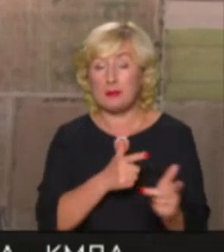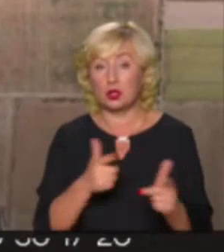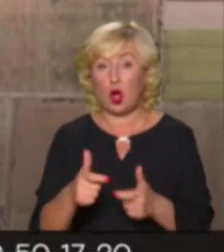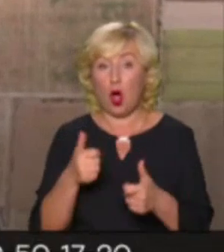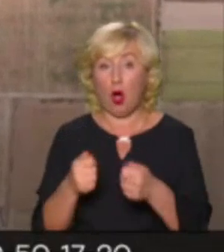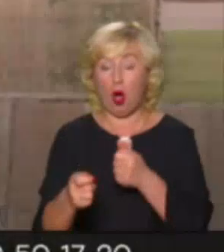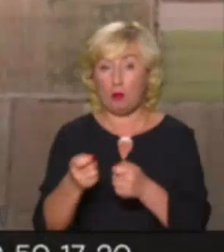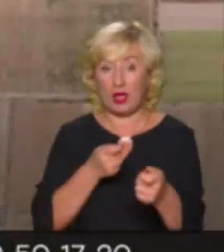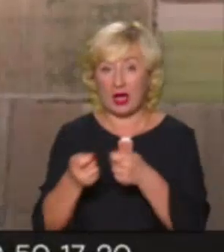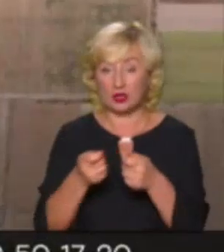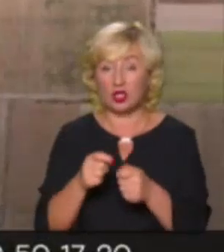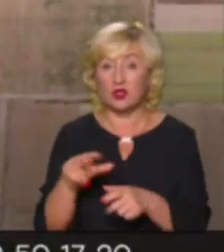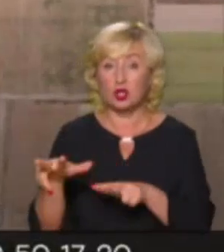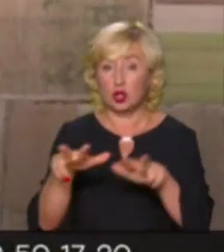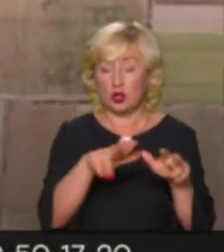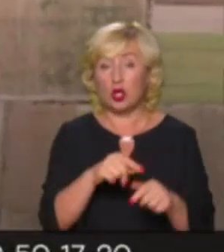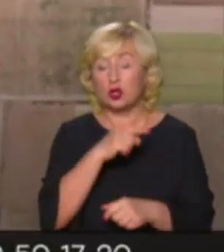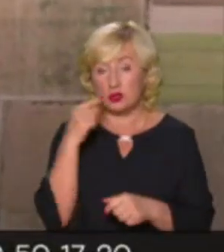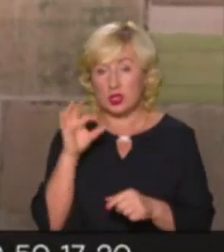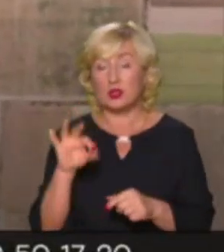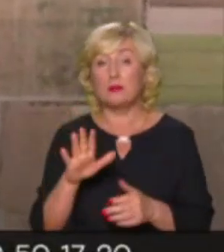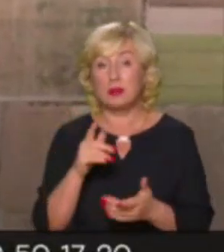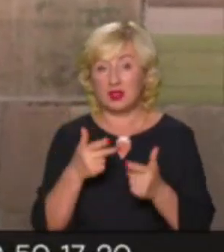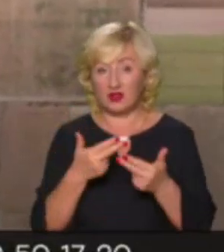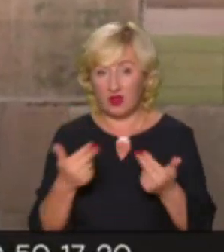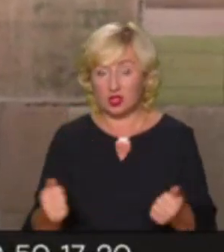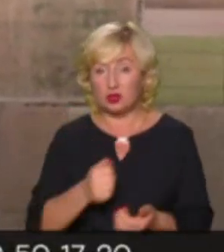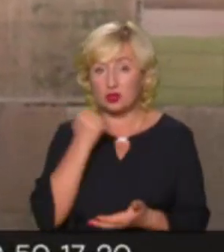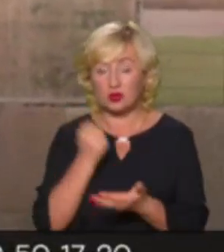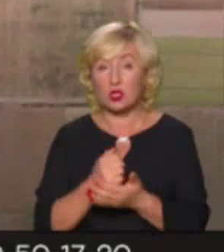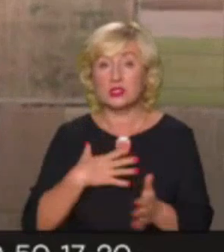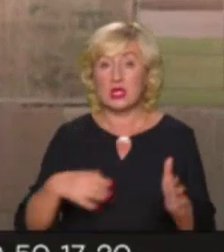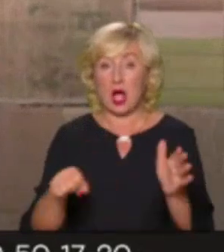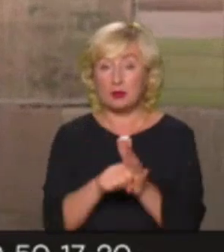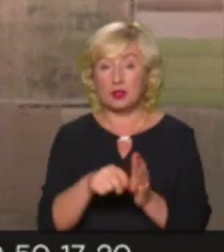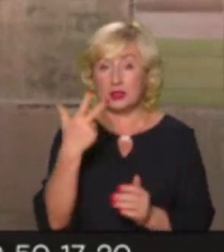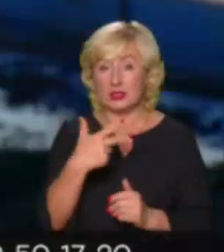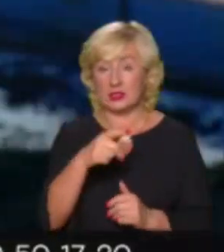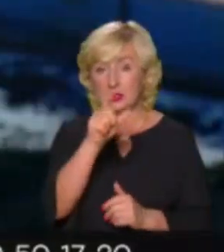дронів. Російські телеграм-канали підтверджують руйнування і загибель 30 окупантів.